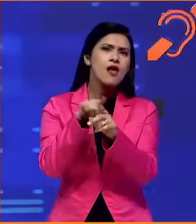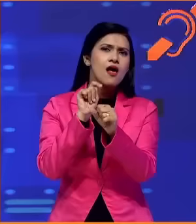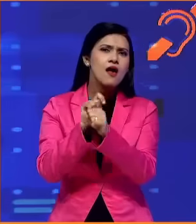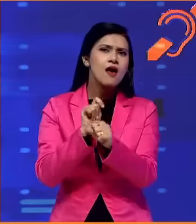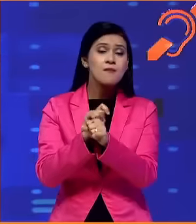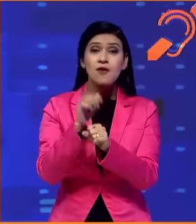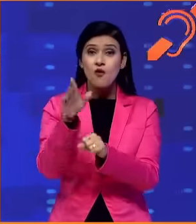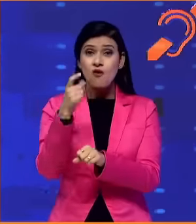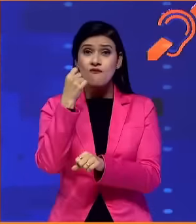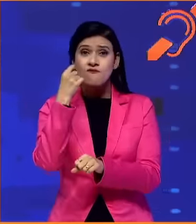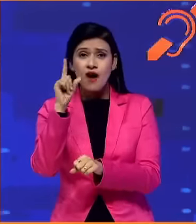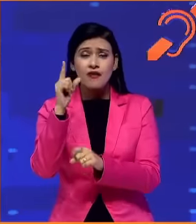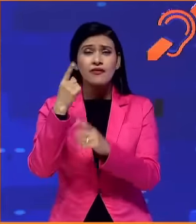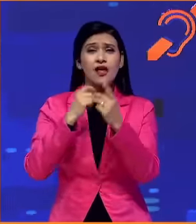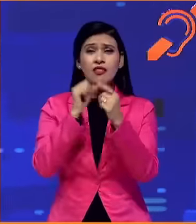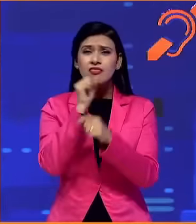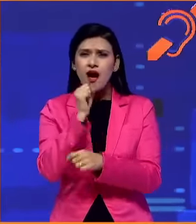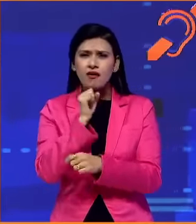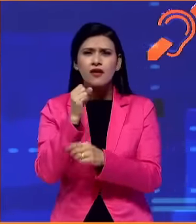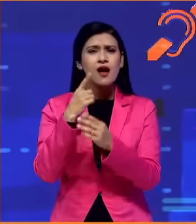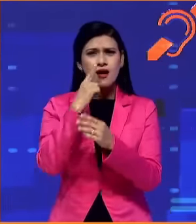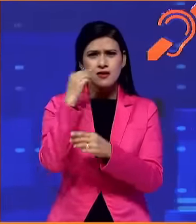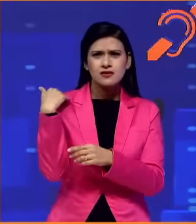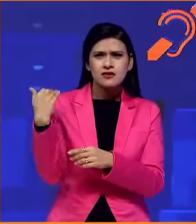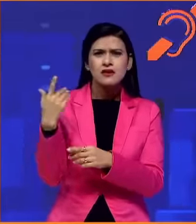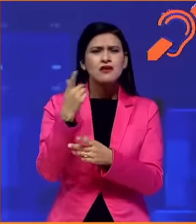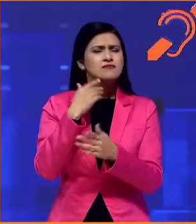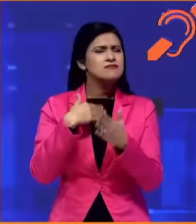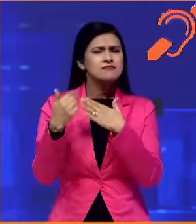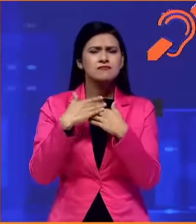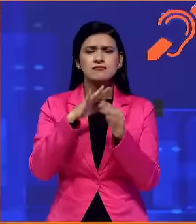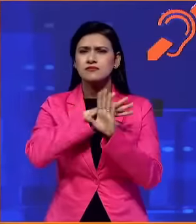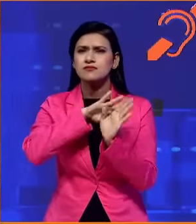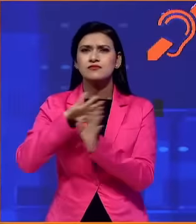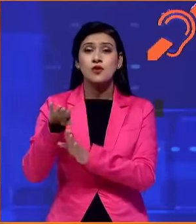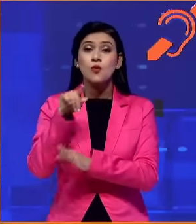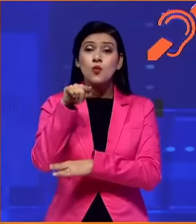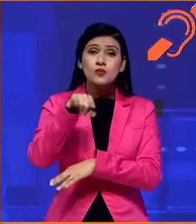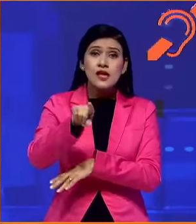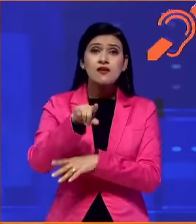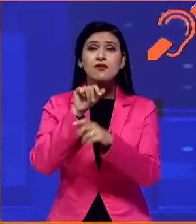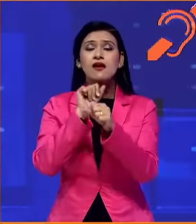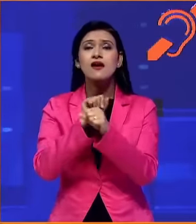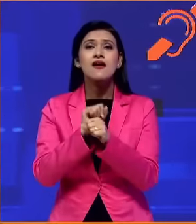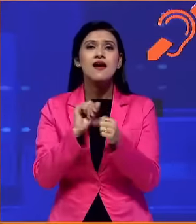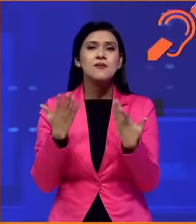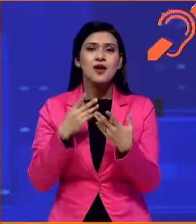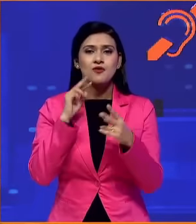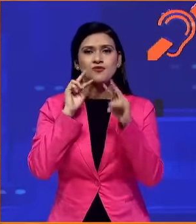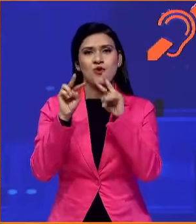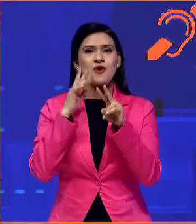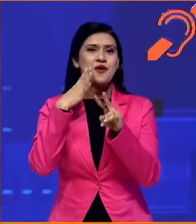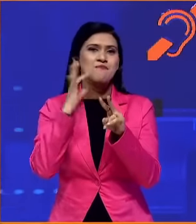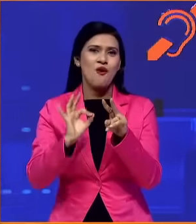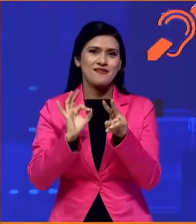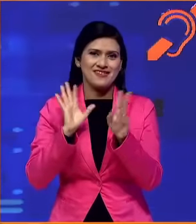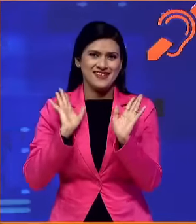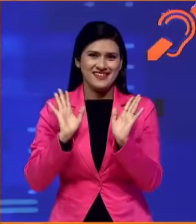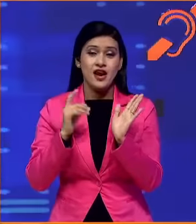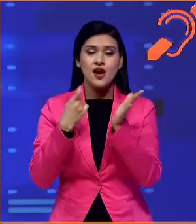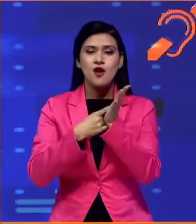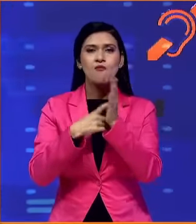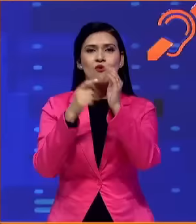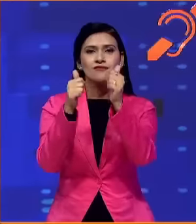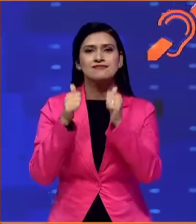पुत्र,भतीजे, पोतेयावंशजहैं,यहएक अलगमामलाहै।लेकिनआपनेखुदक्याकियाहै ?इसलिए,जोव्यक्ति दूसरी,तीसरीयाचौथीबारचुनावलड़ताहैऔरजीतताहै,वह